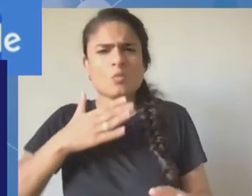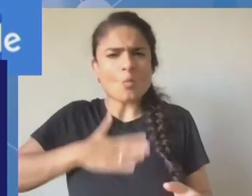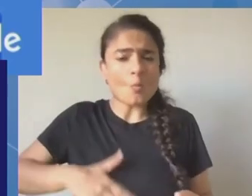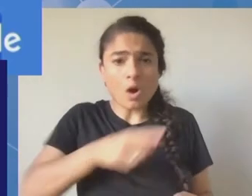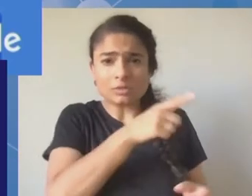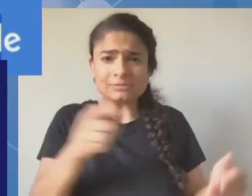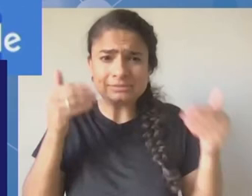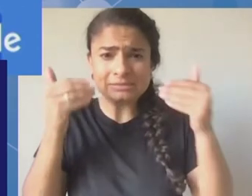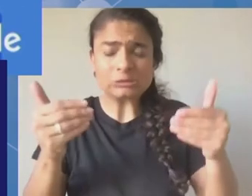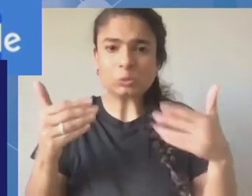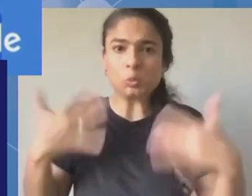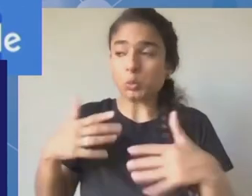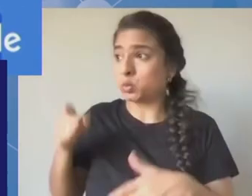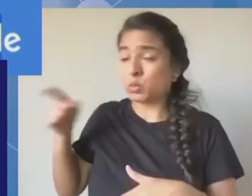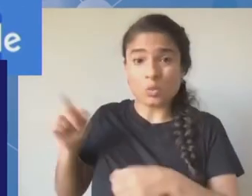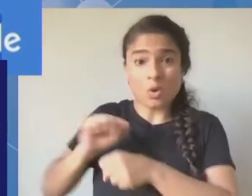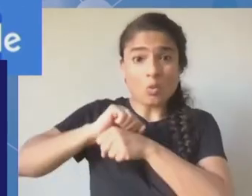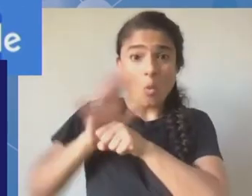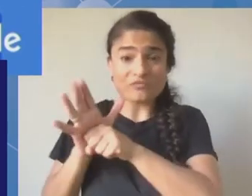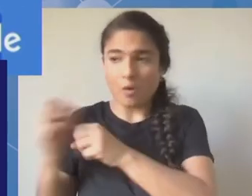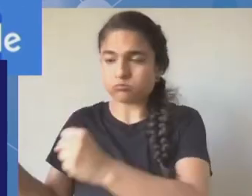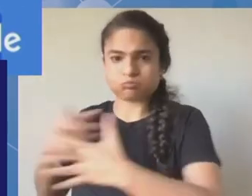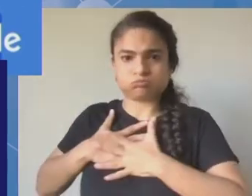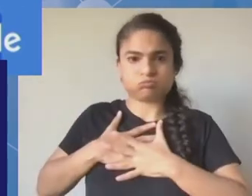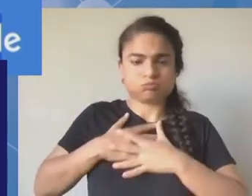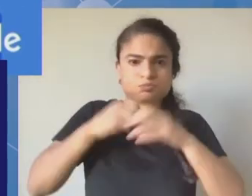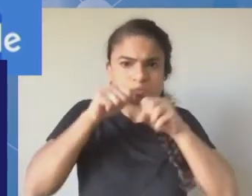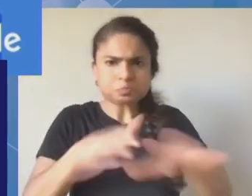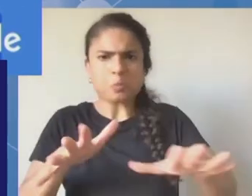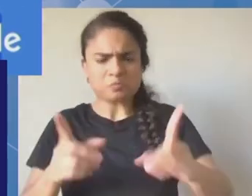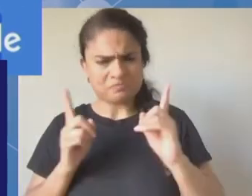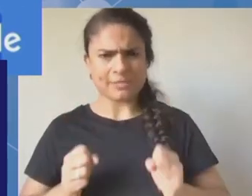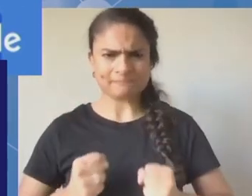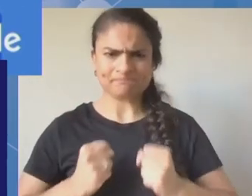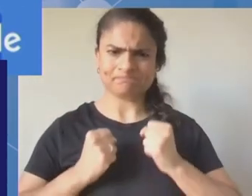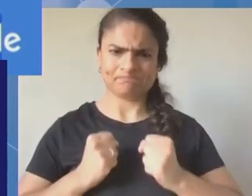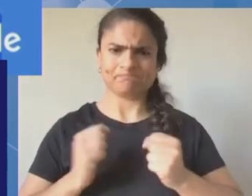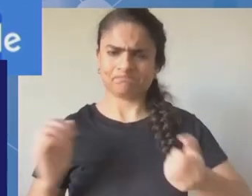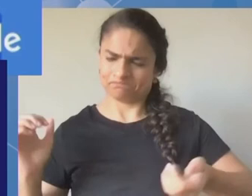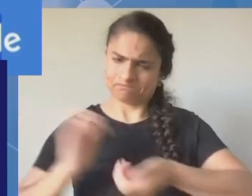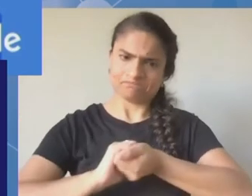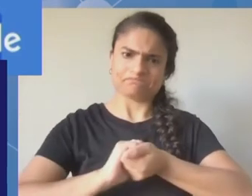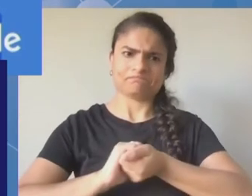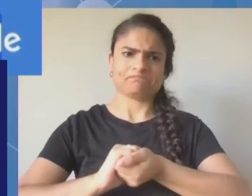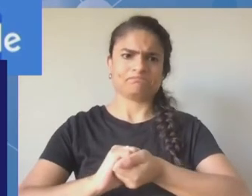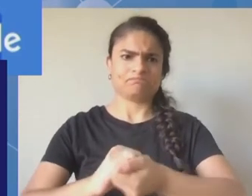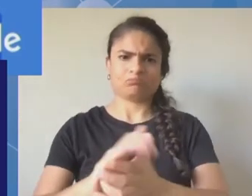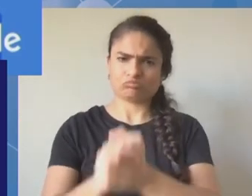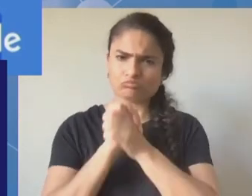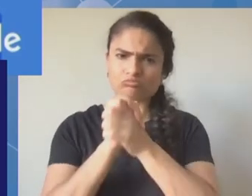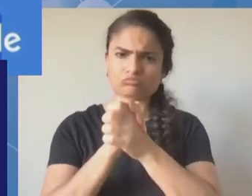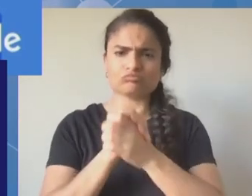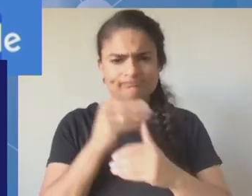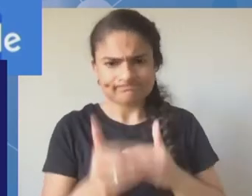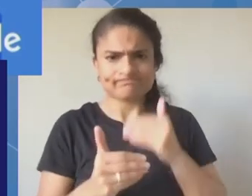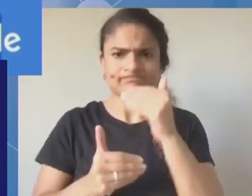这个数字化的这个能力的吧，特别是对本地的一些群体的吧，这些本地